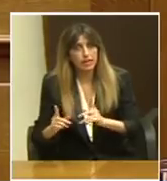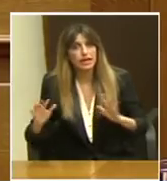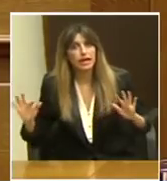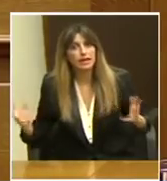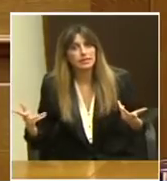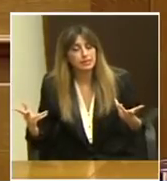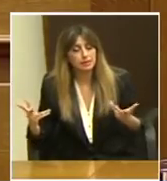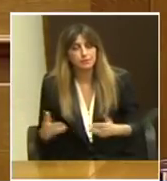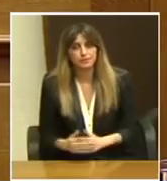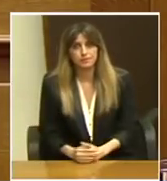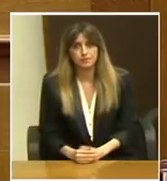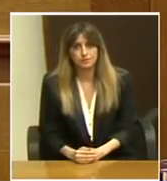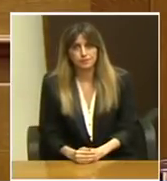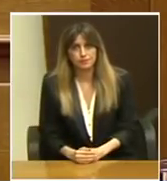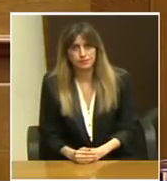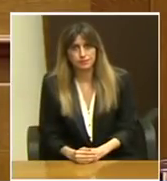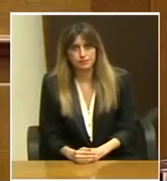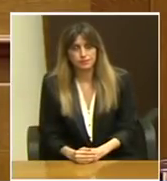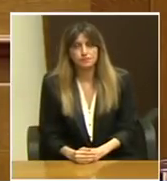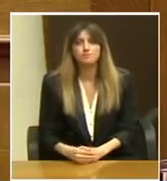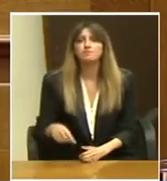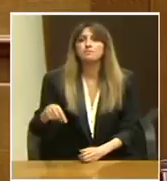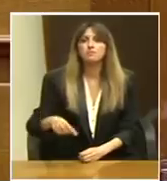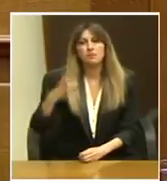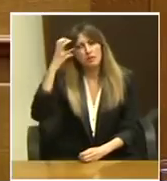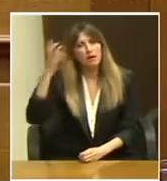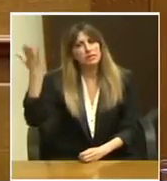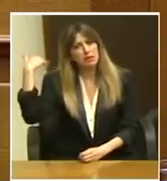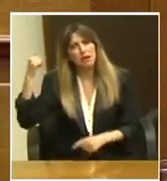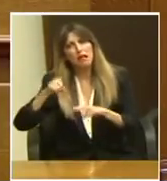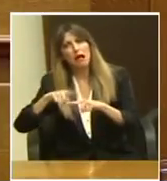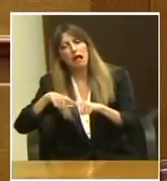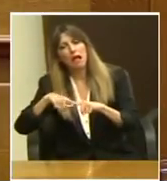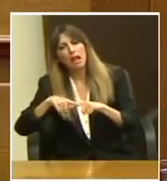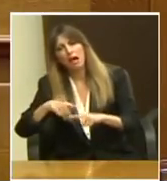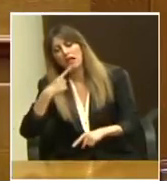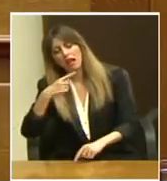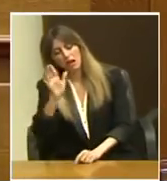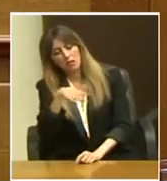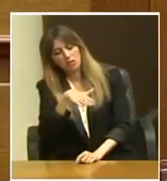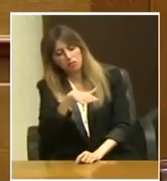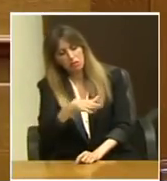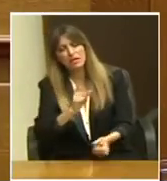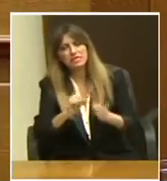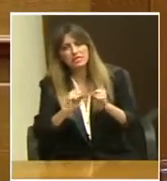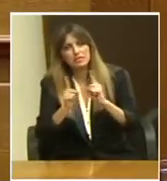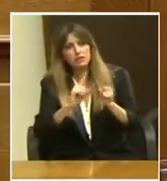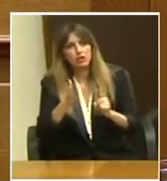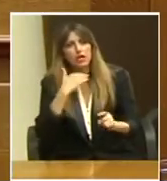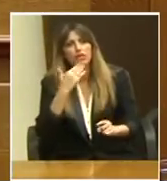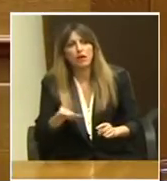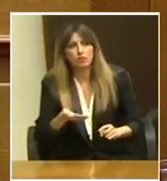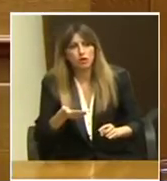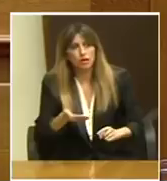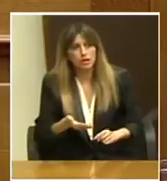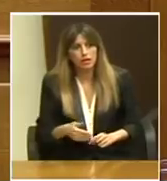παράταξη που θεωρούσε την Ελλάδα ψωροκόστενα και που φοβάται να κάνει μια διεθνή συμφωνία γιατί τάχα κινδυνεύουμε να τα